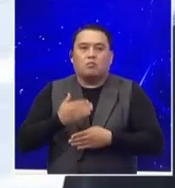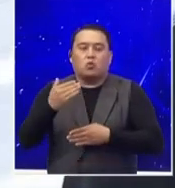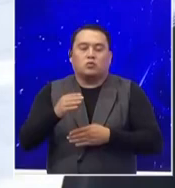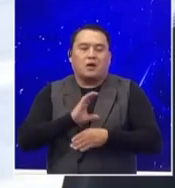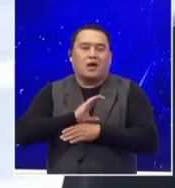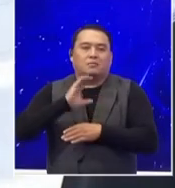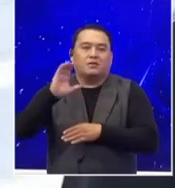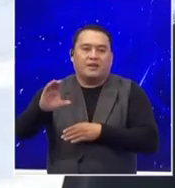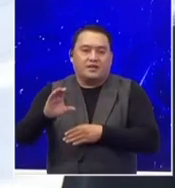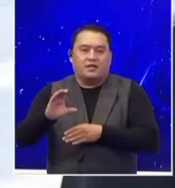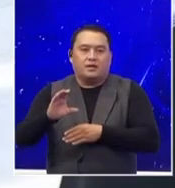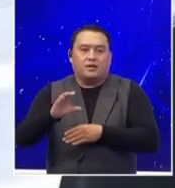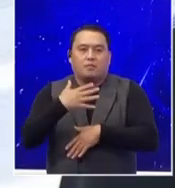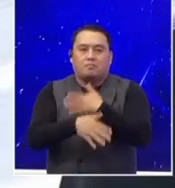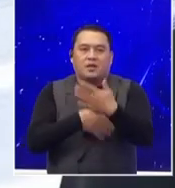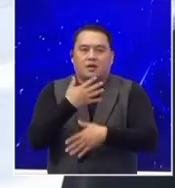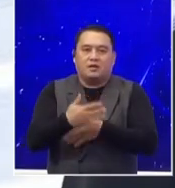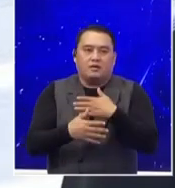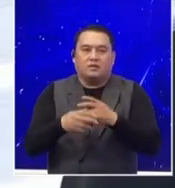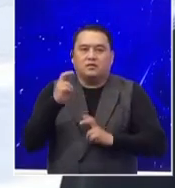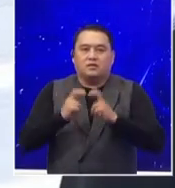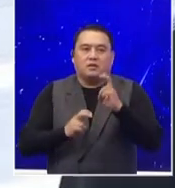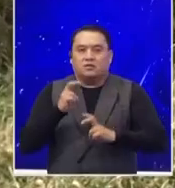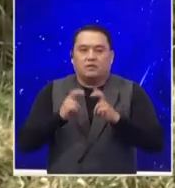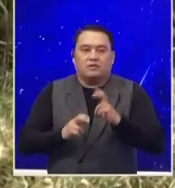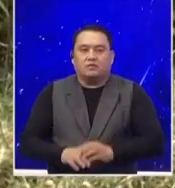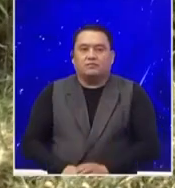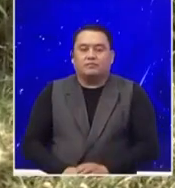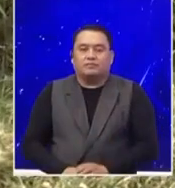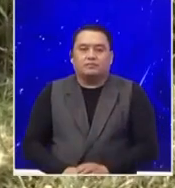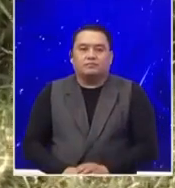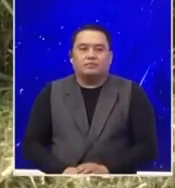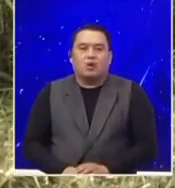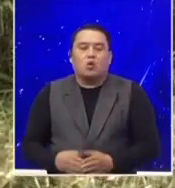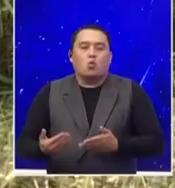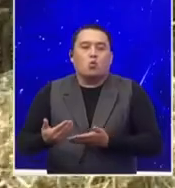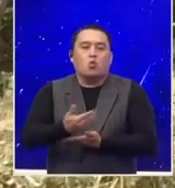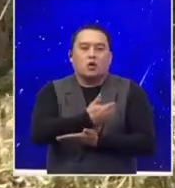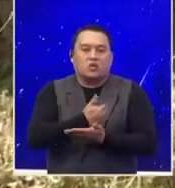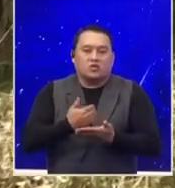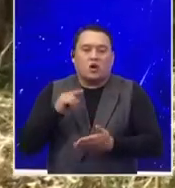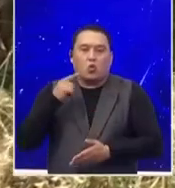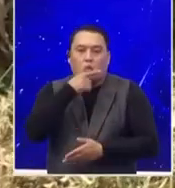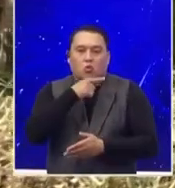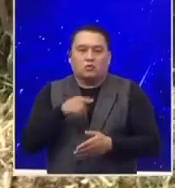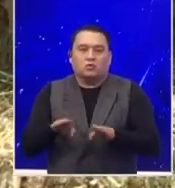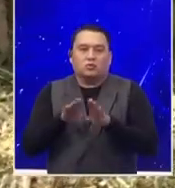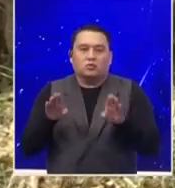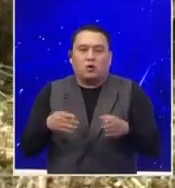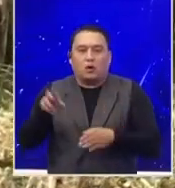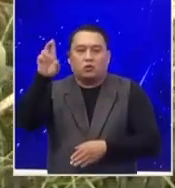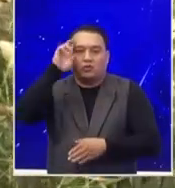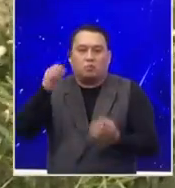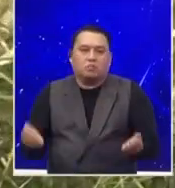мы отправляем на переработку в цех крахмало-пашенный завод. Несмотря на пандемию, урожай кукурузы в этом году не пострадал. Получая от